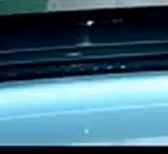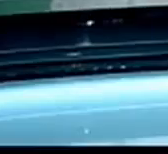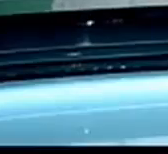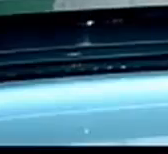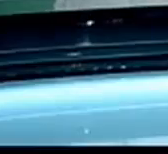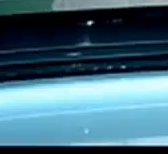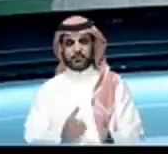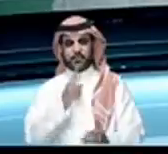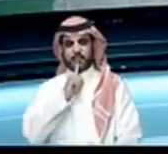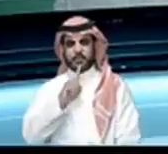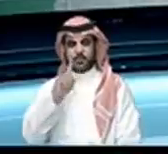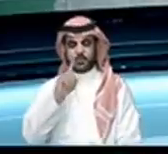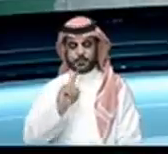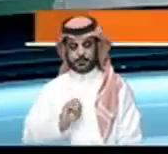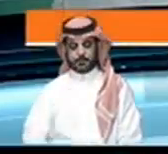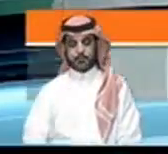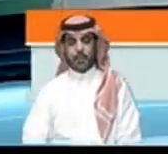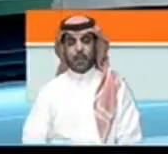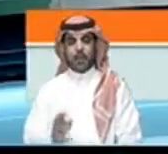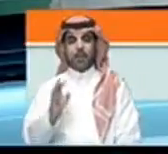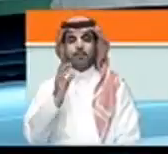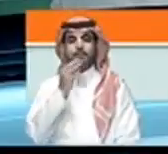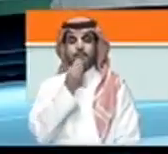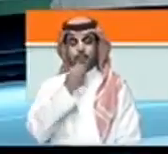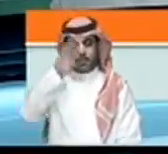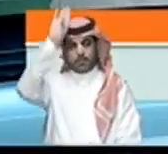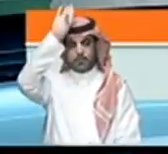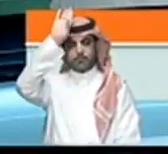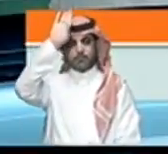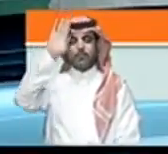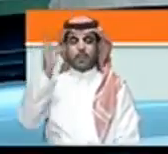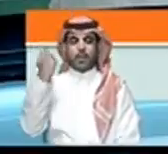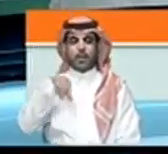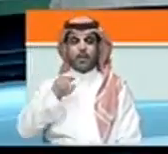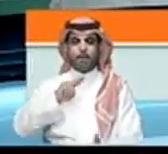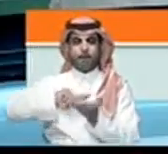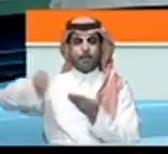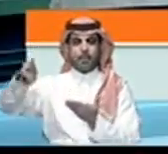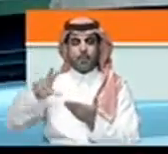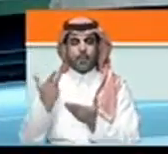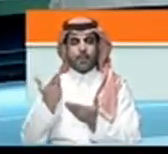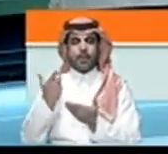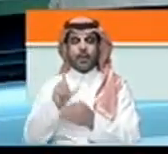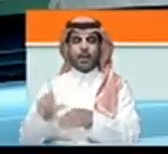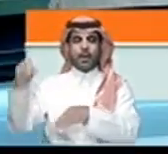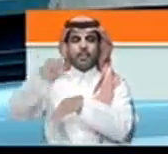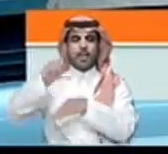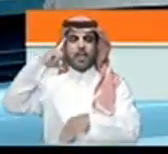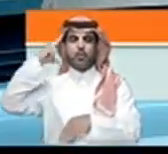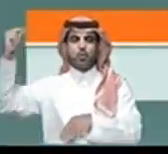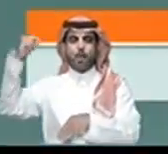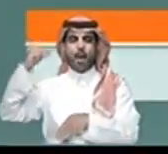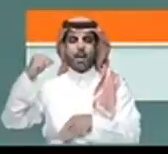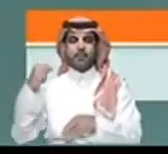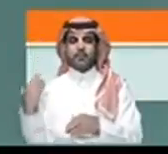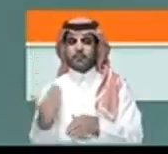بسم الله الرحمان الرحيم بعث خادم الحرمين الشريفين الملك سلمان ابن عبد العزيز ال سعود برقيه تهنئه لفخامه الرئيس محمد